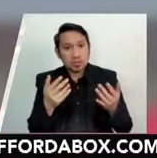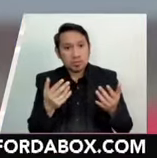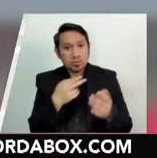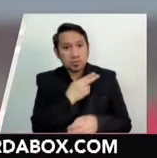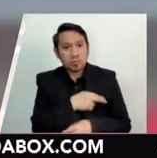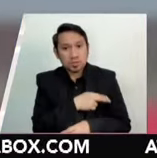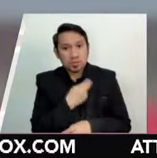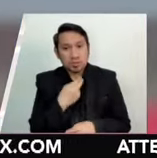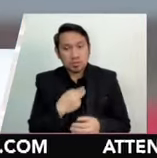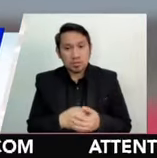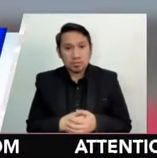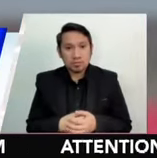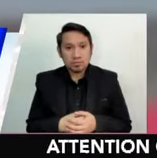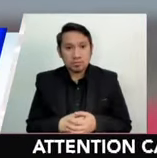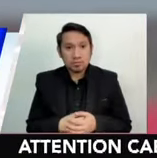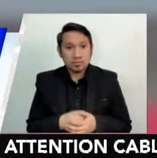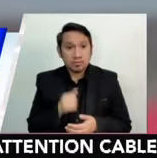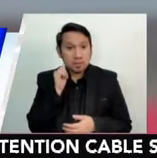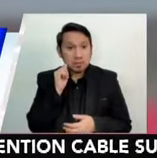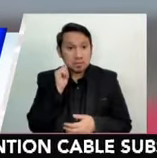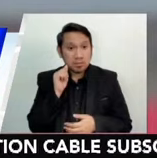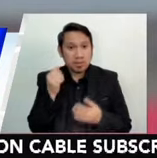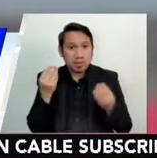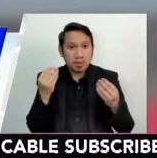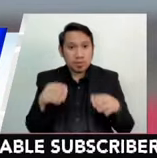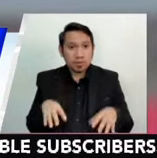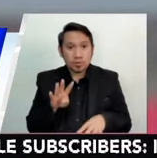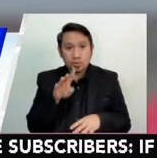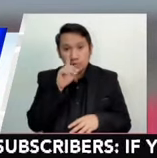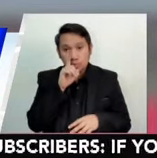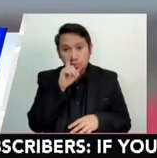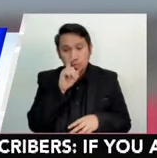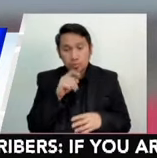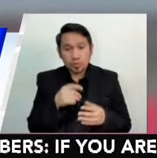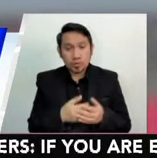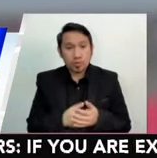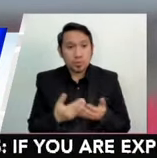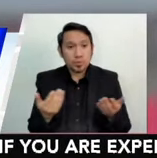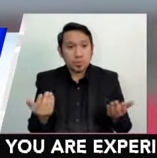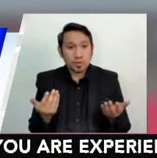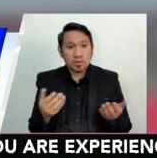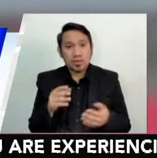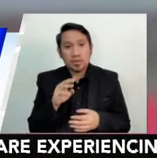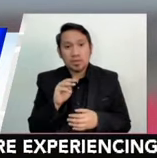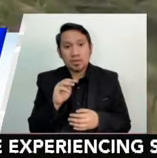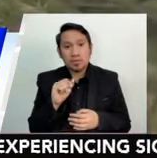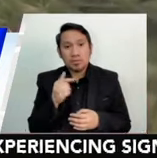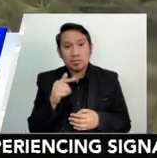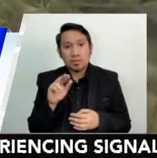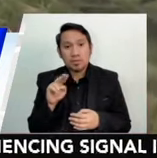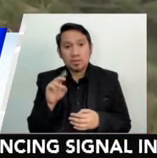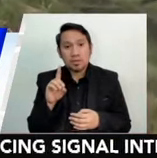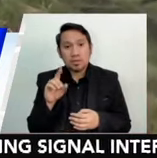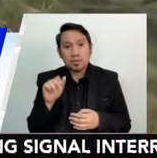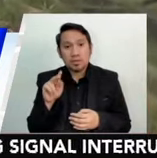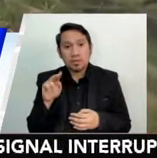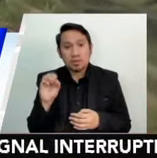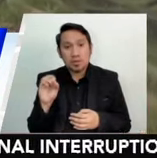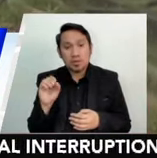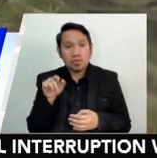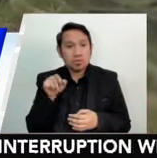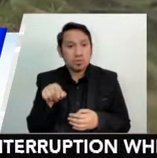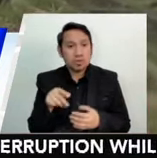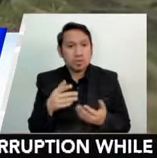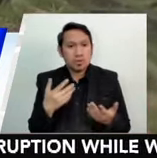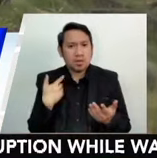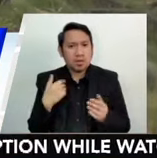Nawawala ang isang batang babaeng 4 na taong gulang sa Pagalungan, Maguindanao del Sur. Kwento ng kanyang mga magulang, tinangay ng kanilang kasambahay ang